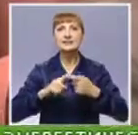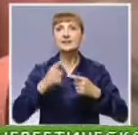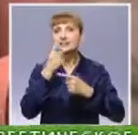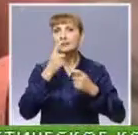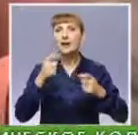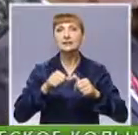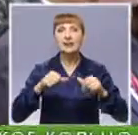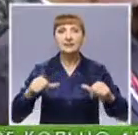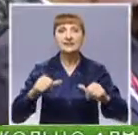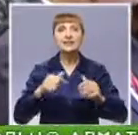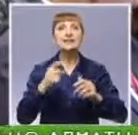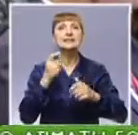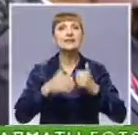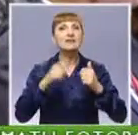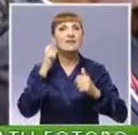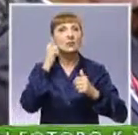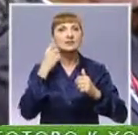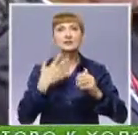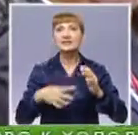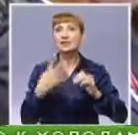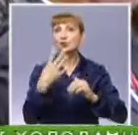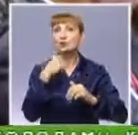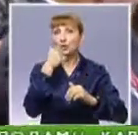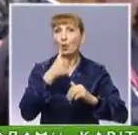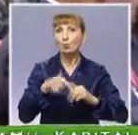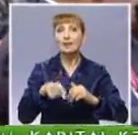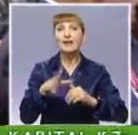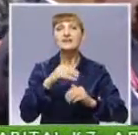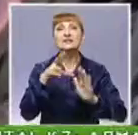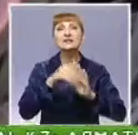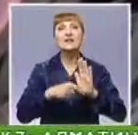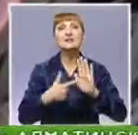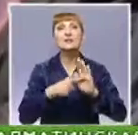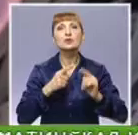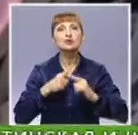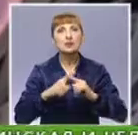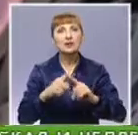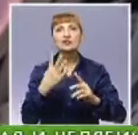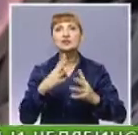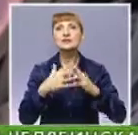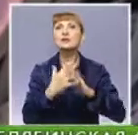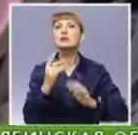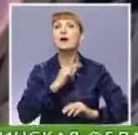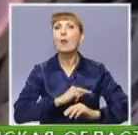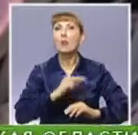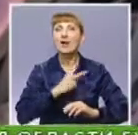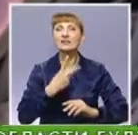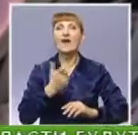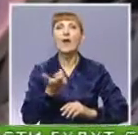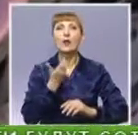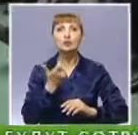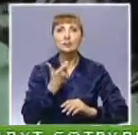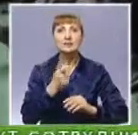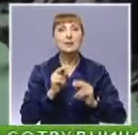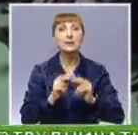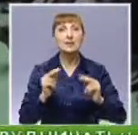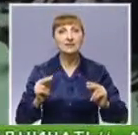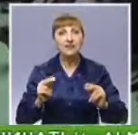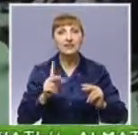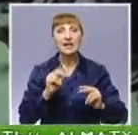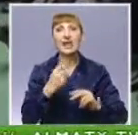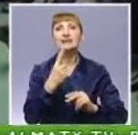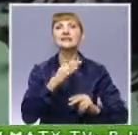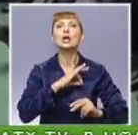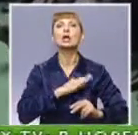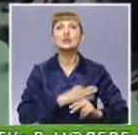ЦИК, средний возраст избранных депутатов 56 лет. В их составе 7 инженеров, 4 сельхозработника, 2 экономиста, столько же преподавателей и